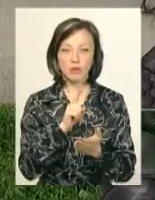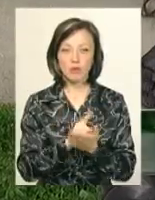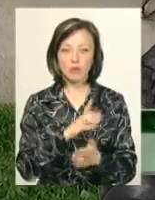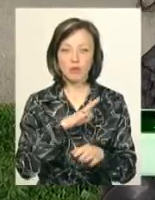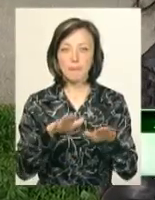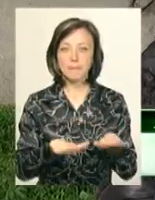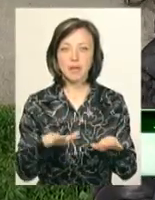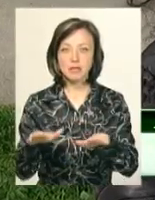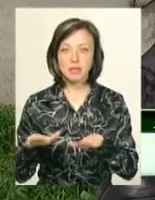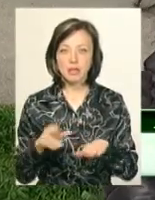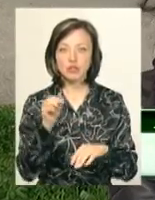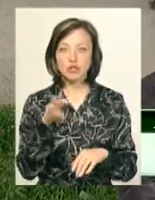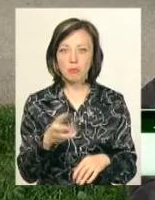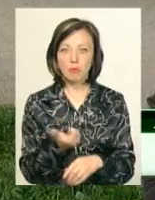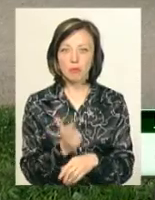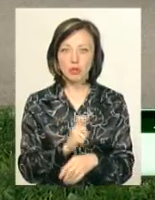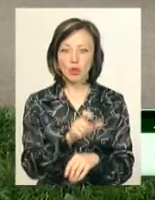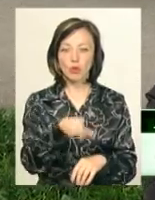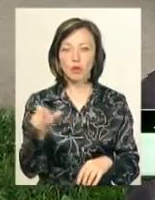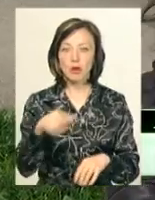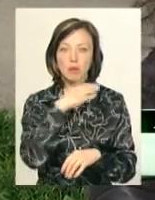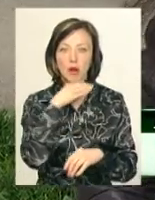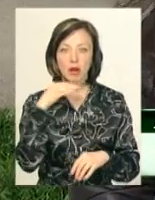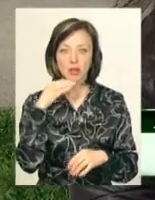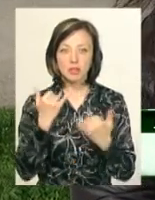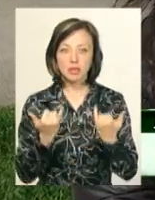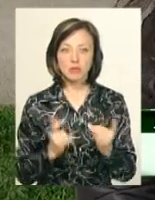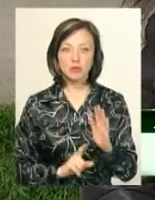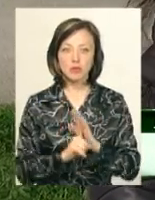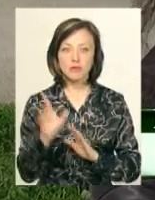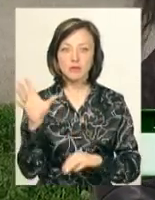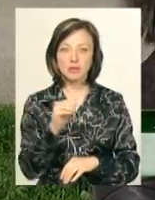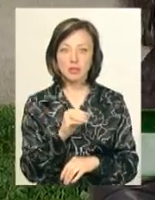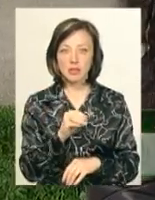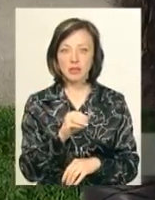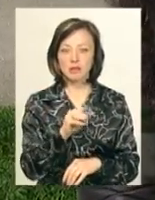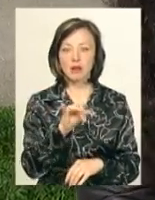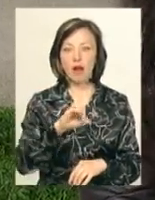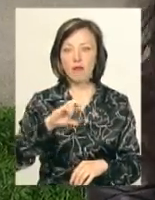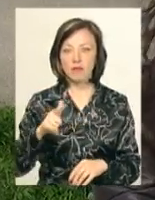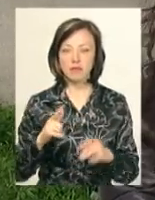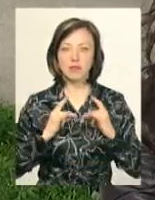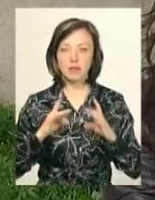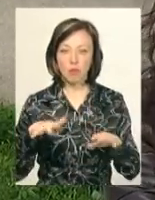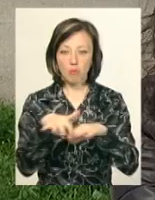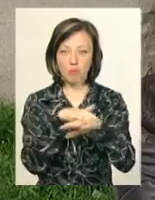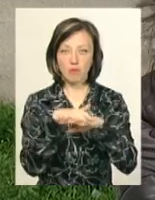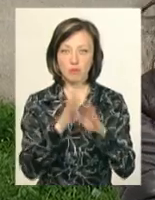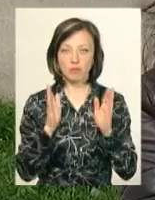місця, чим побільше, якби людей багато. Зараз почнеться всі травневі свята, то тут якби парк буде